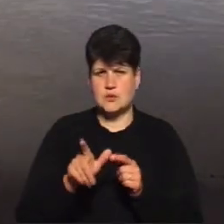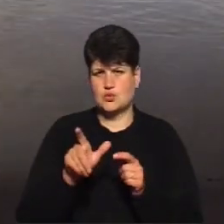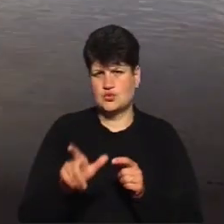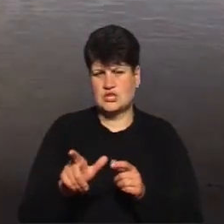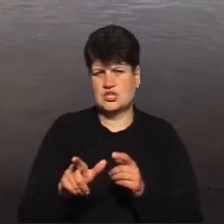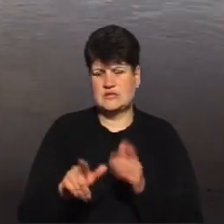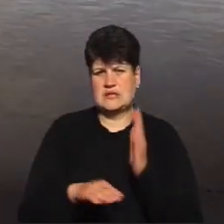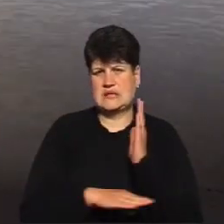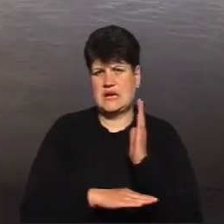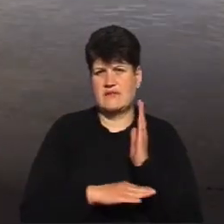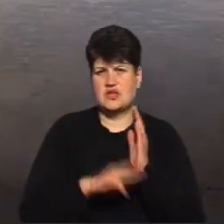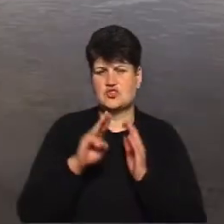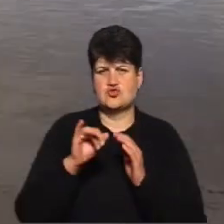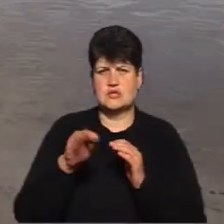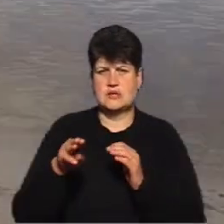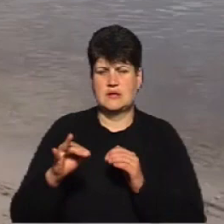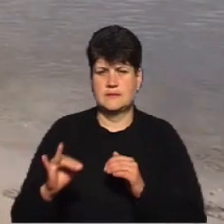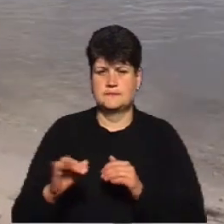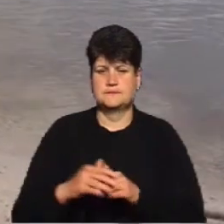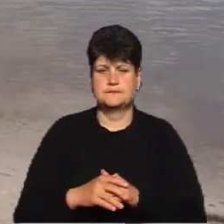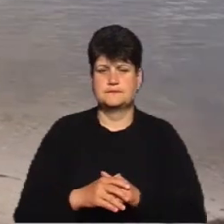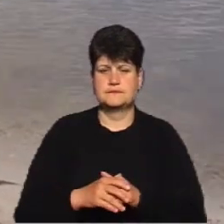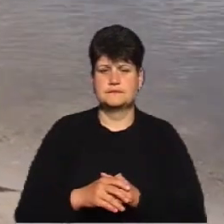дерев'яних. Тут